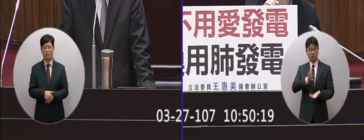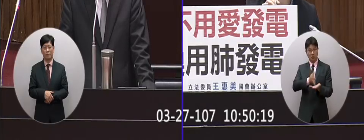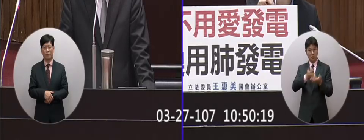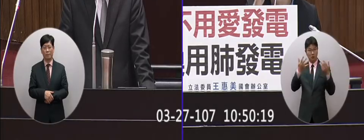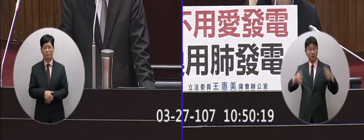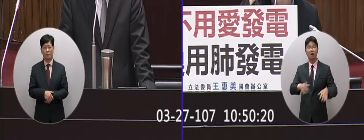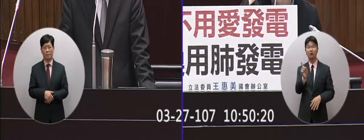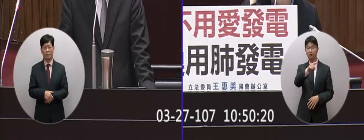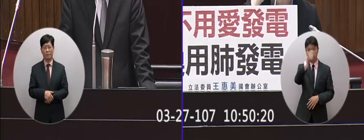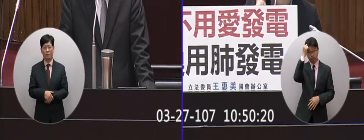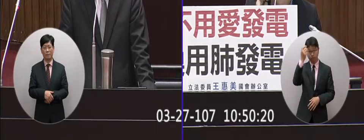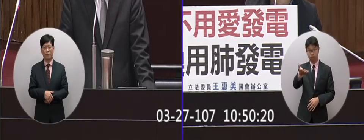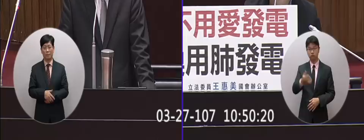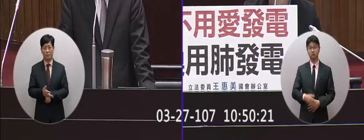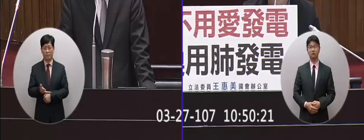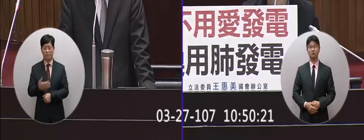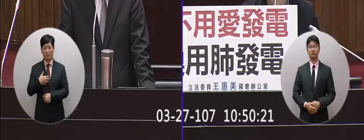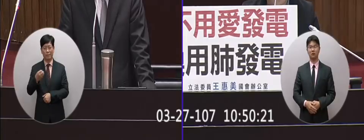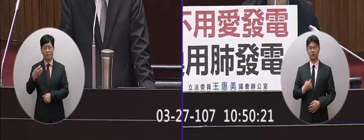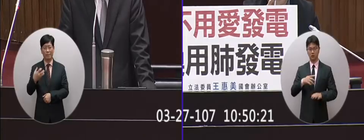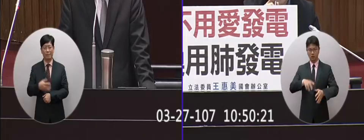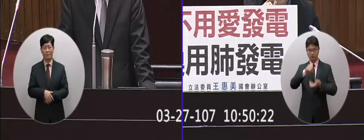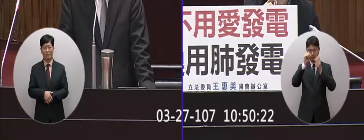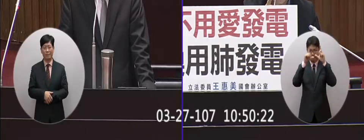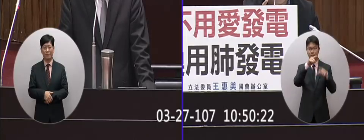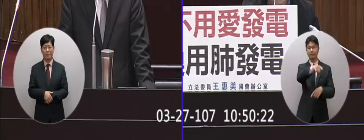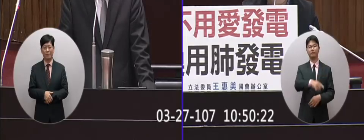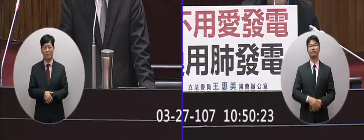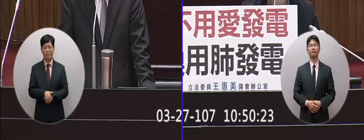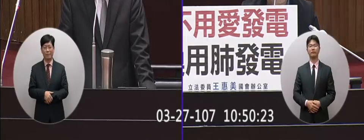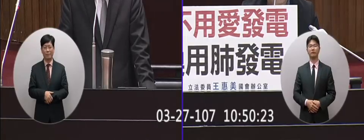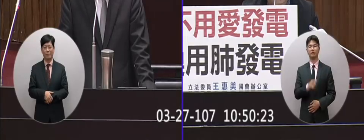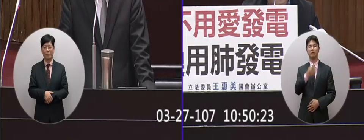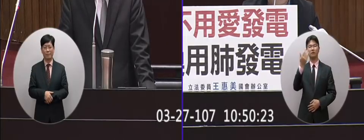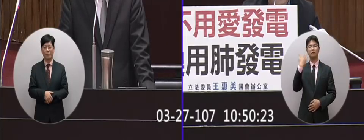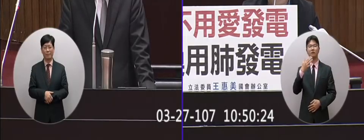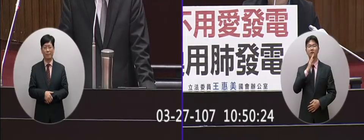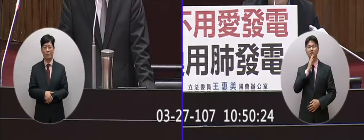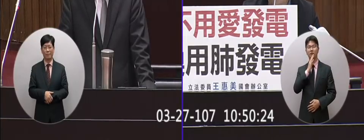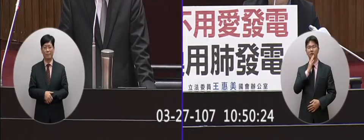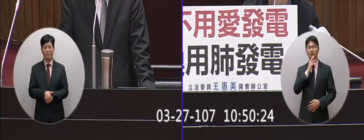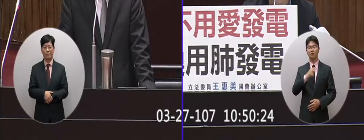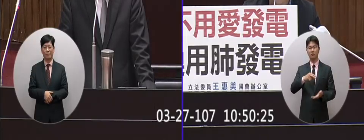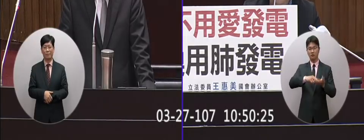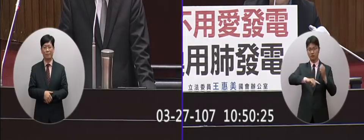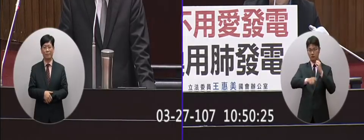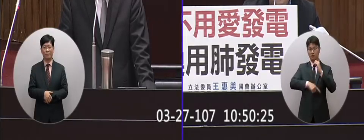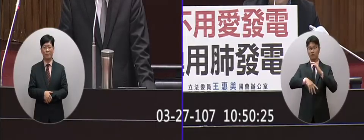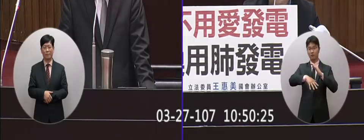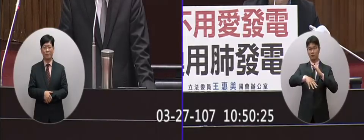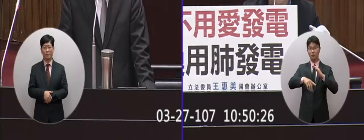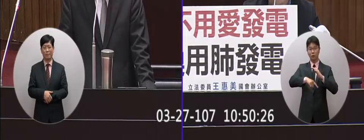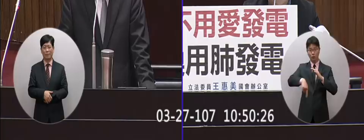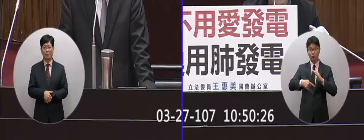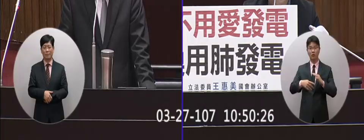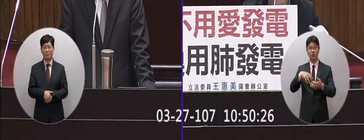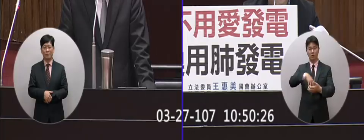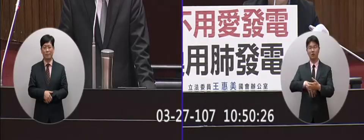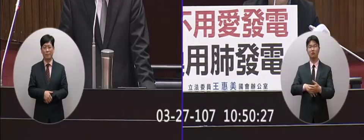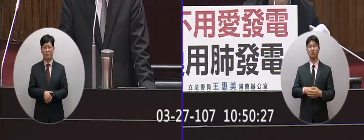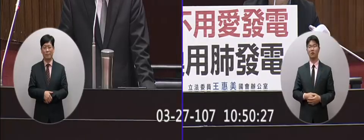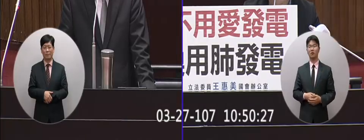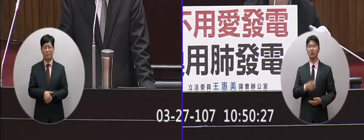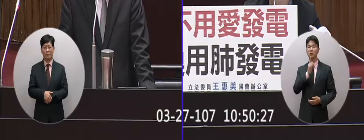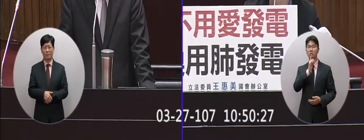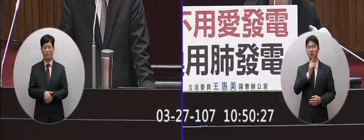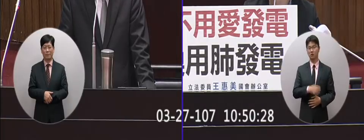话吗？ 来，请指教。 提醒你啊，哈，当时你是民进党立法院的干事长。你当时呢说，台湾的二